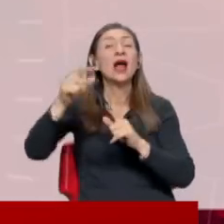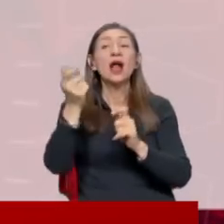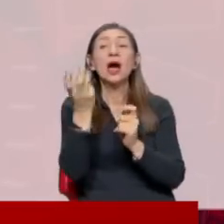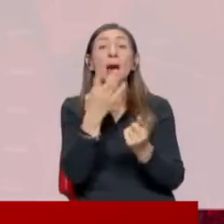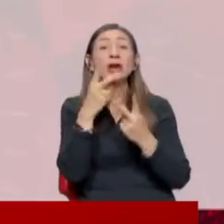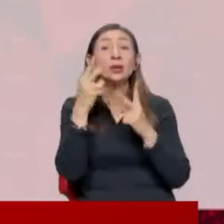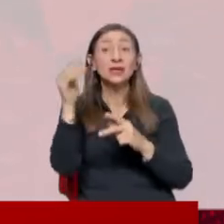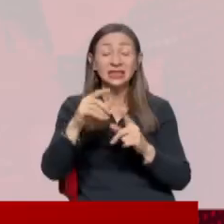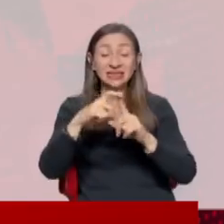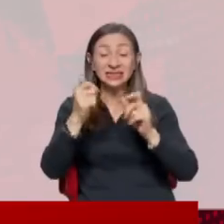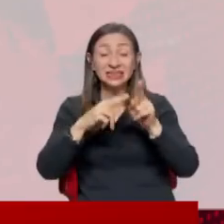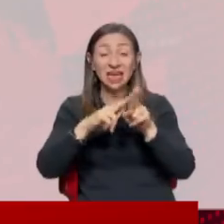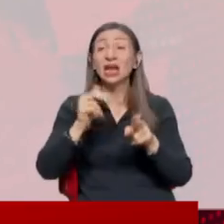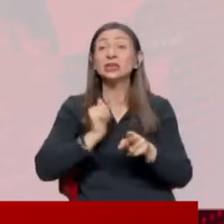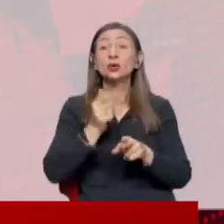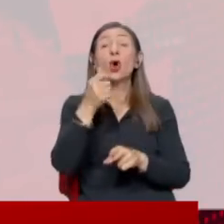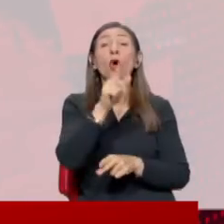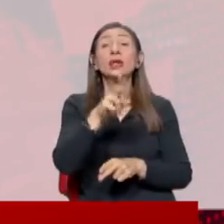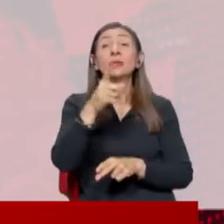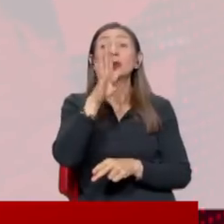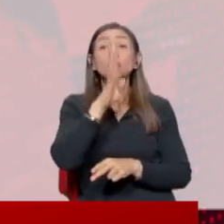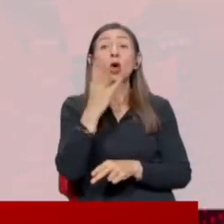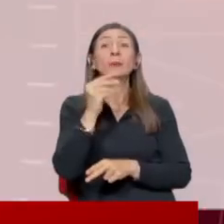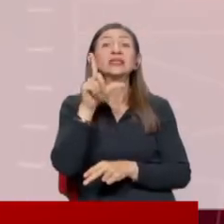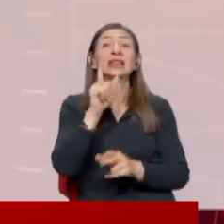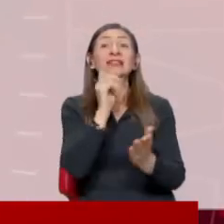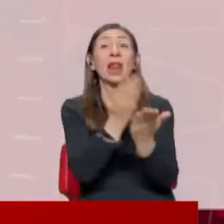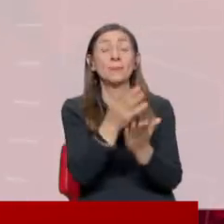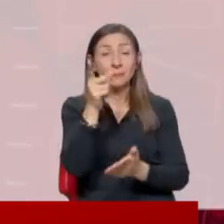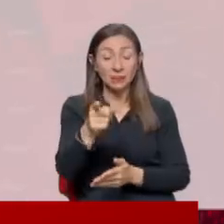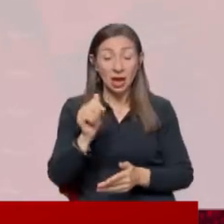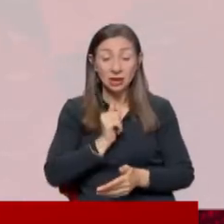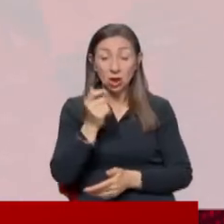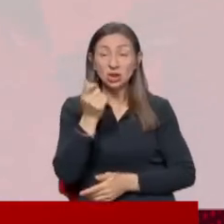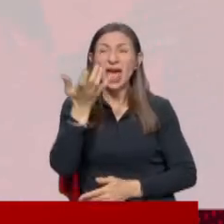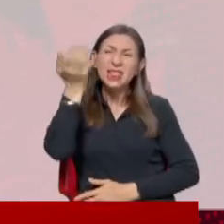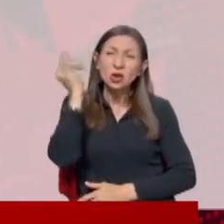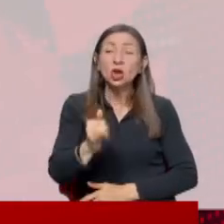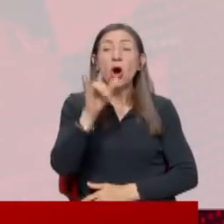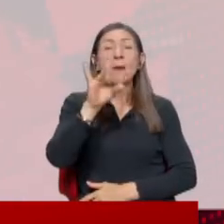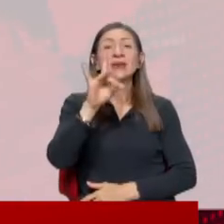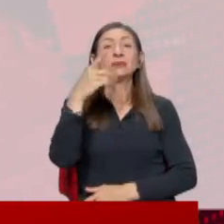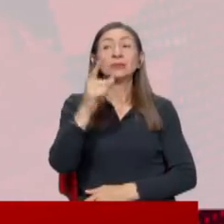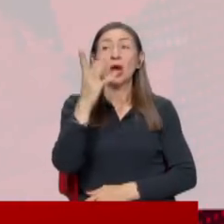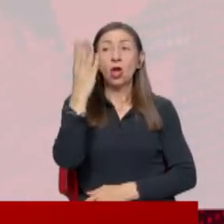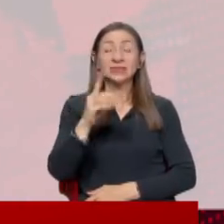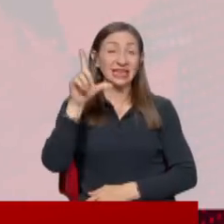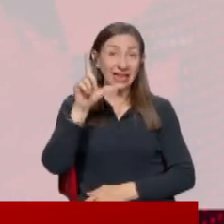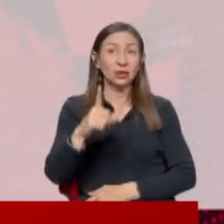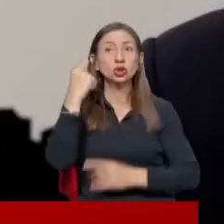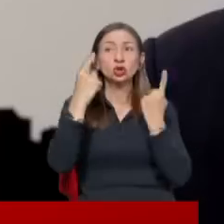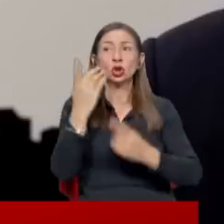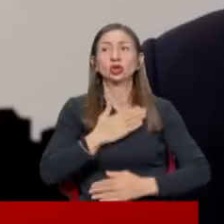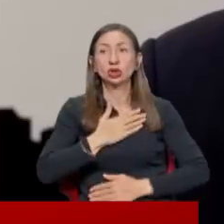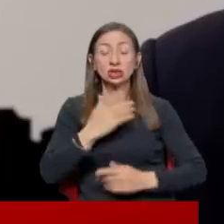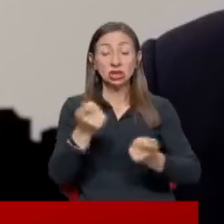açıklamaları geldi. DİSK asgari ücretin 17.400 lira olmasını talep ediyor. Asgari ücretin en az 15.000 lira olması gerektiğini